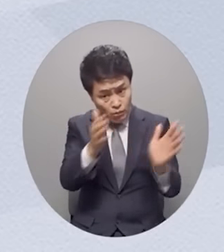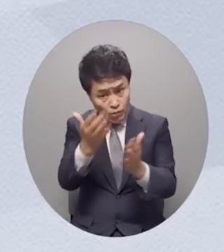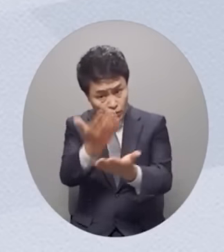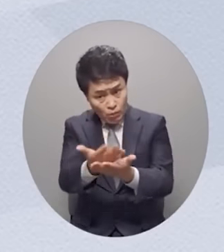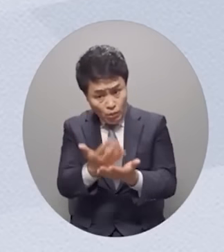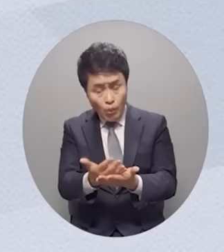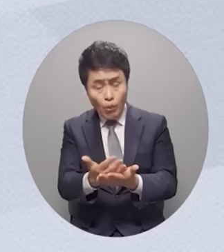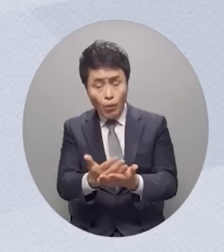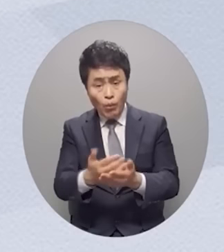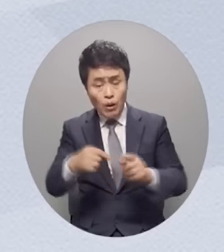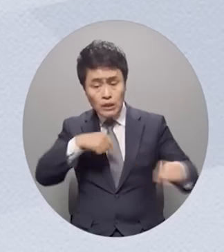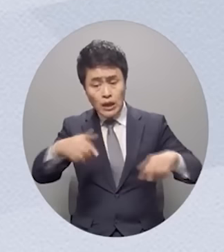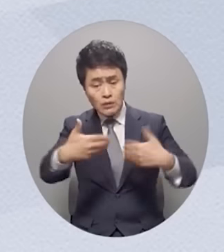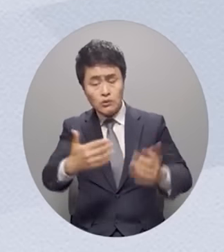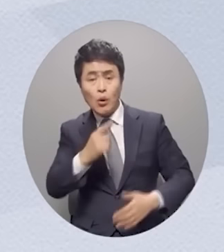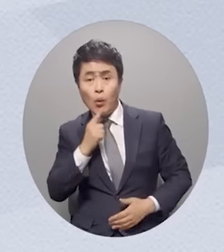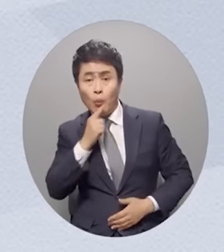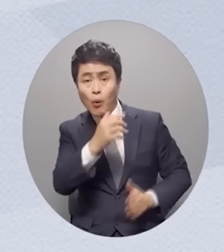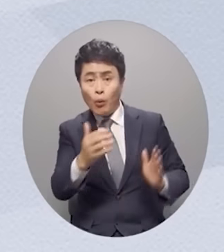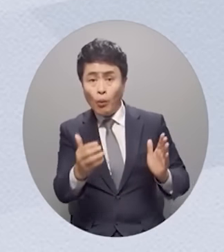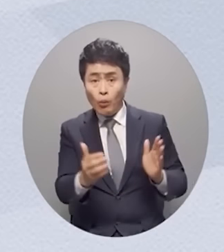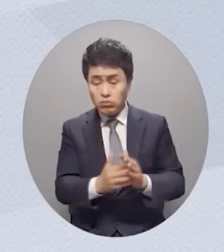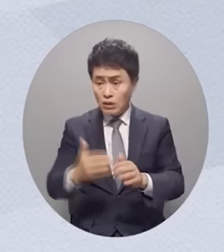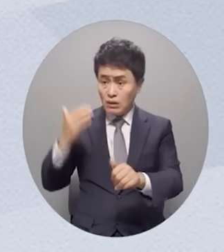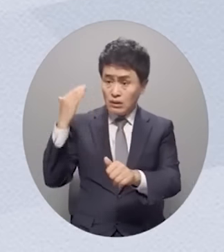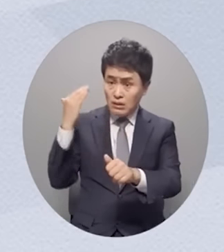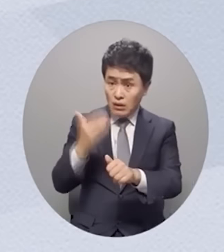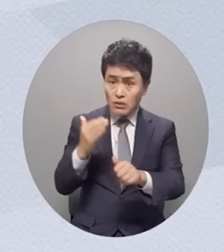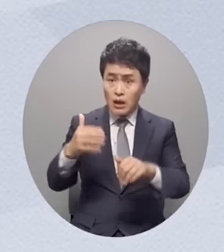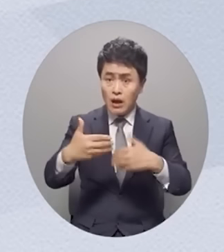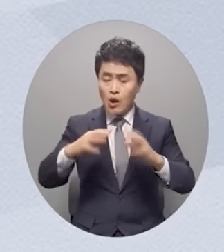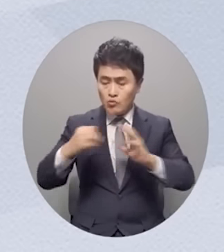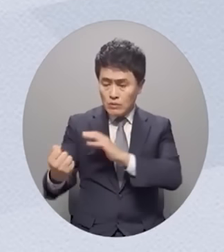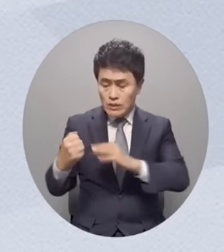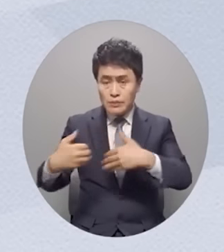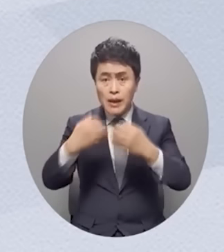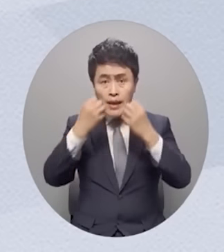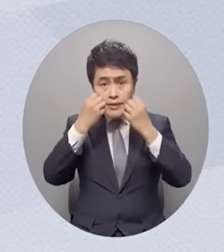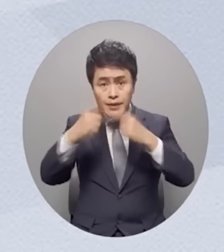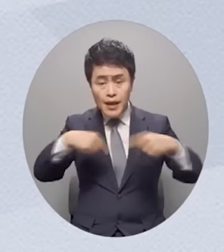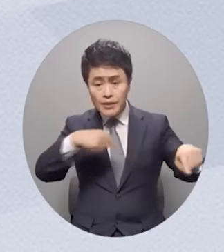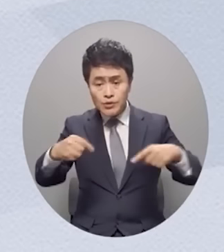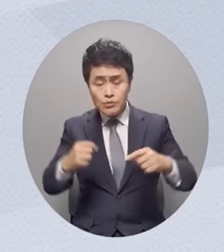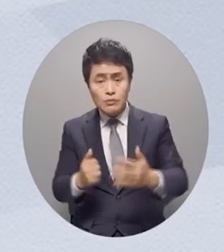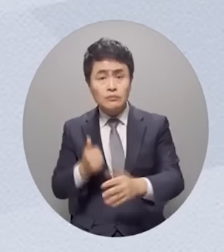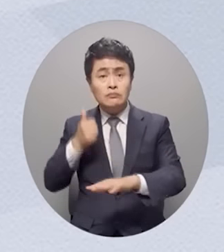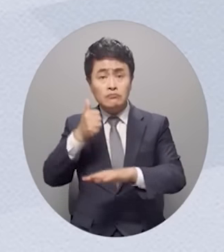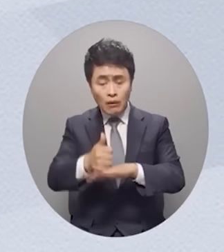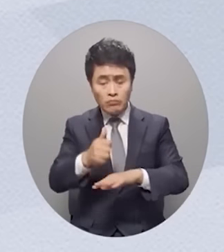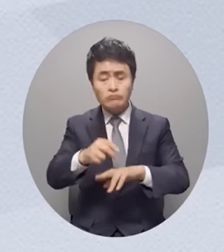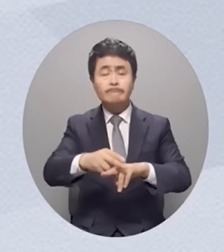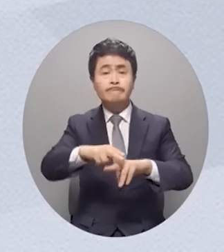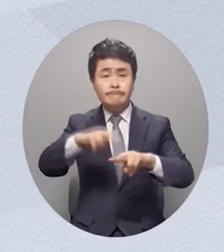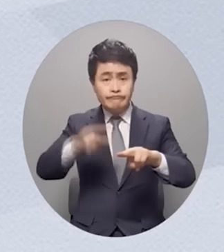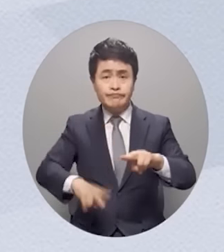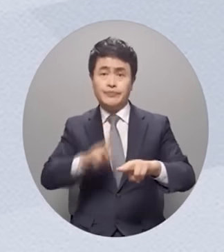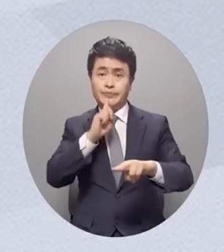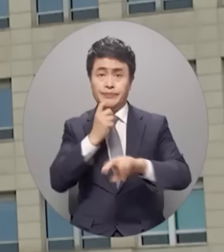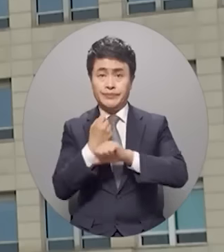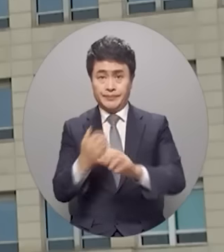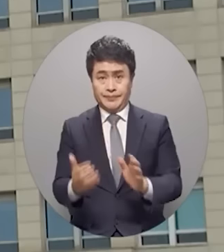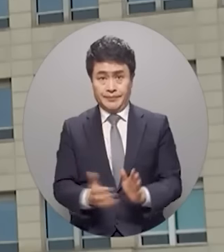지도부에 보고한 것이라며 질이 아니라 이듬의 국민의 힘 새 지도부가 들어서며 물러난 것이라고